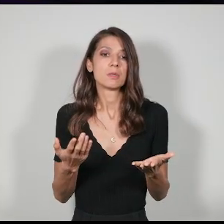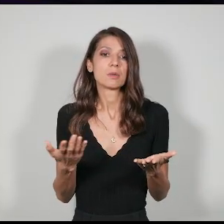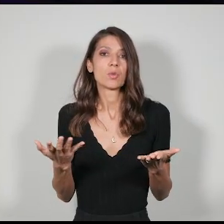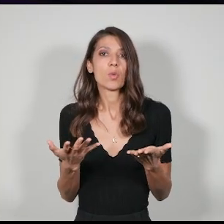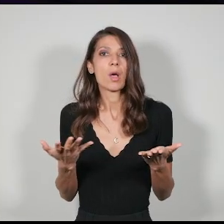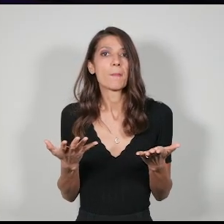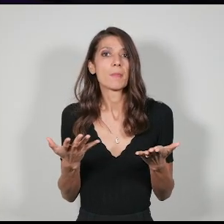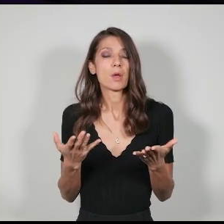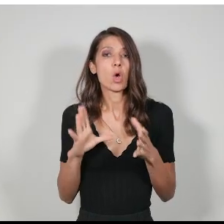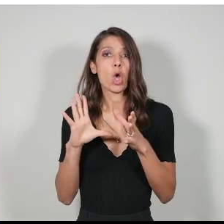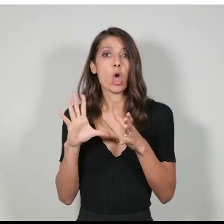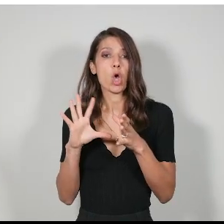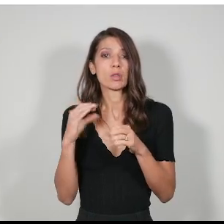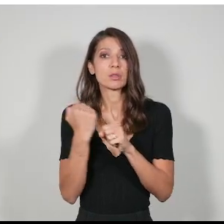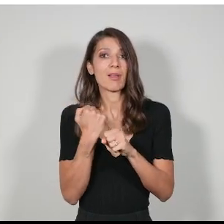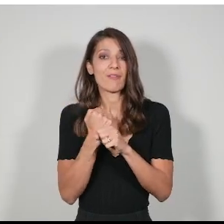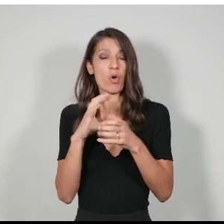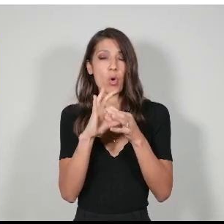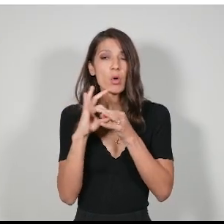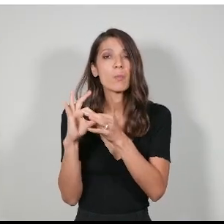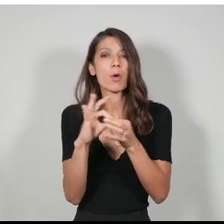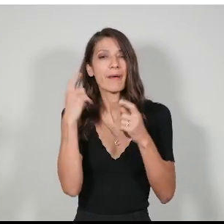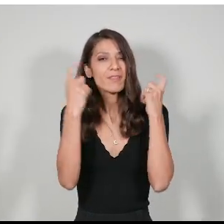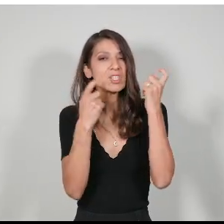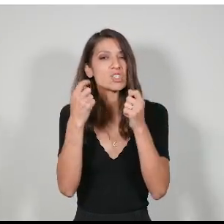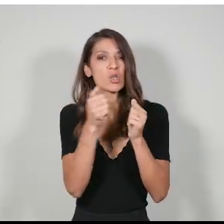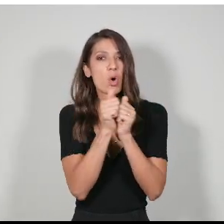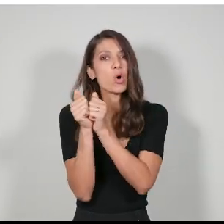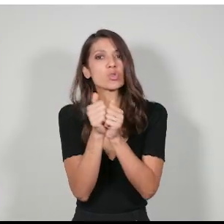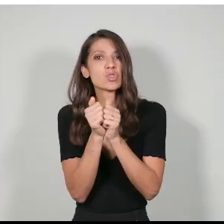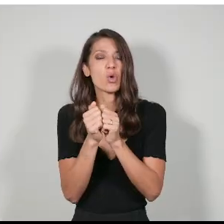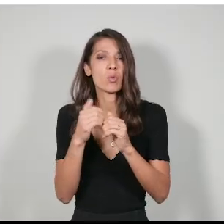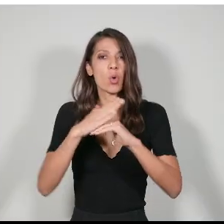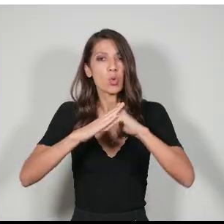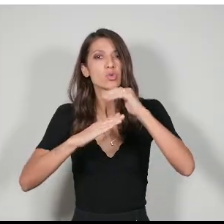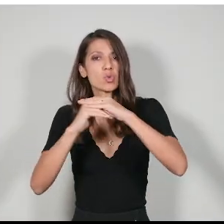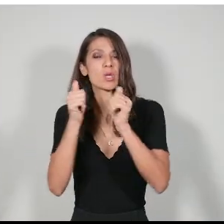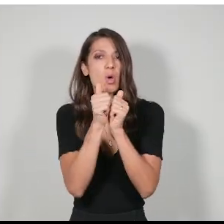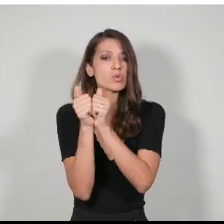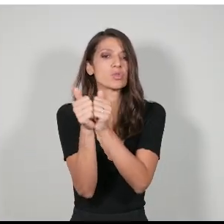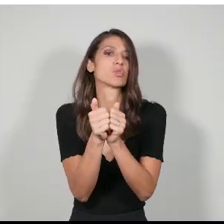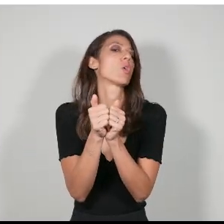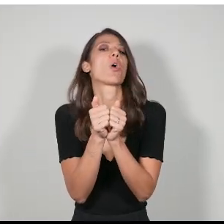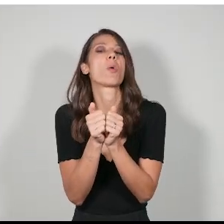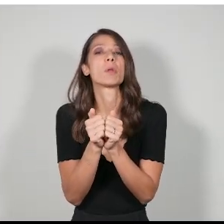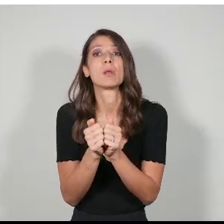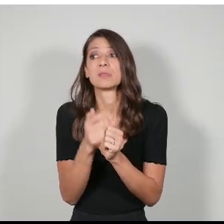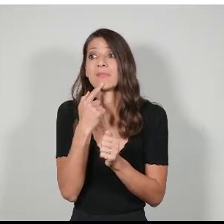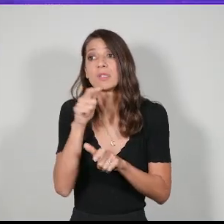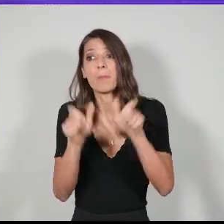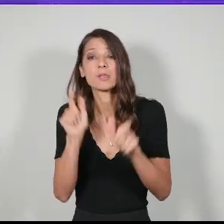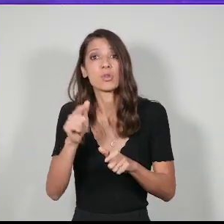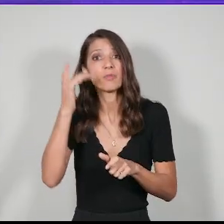celui de la coélaboration, de la co-construction, et qui renvoie effectivement à comment on prend en compte aujourd'hui les savoirs d'expérience,